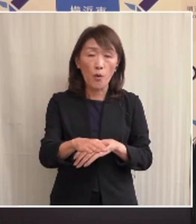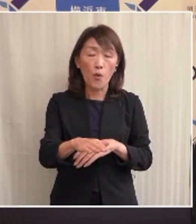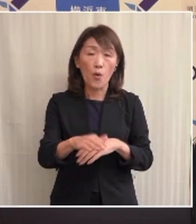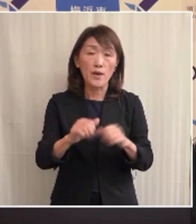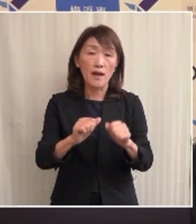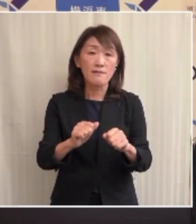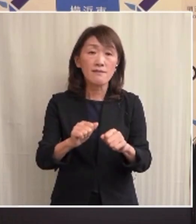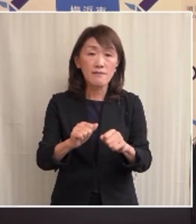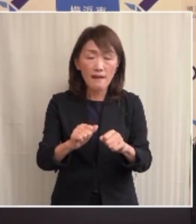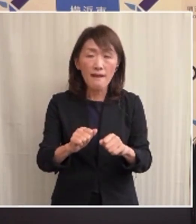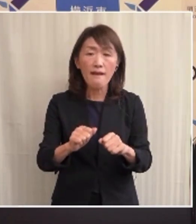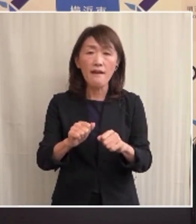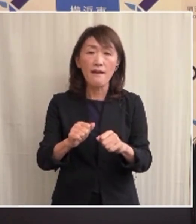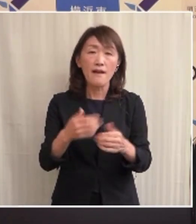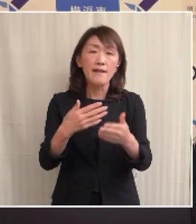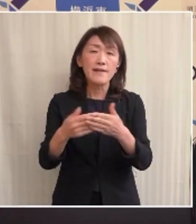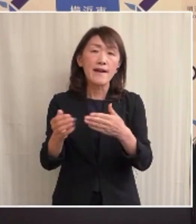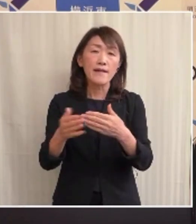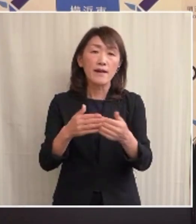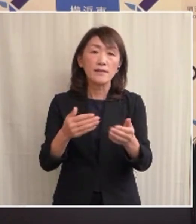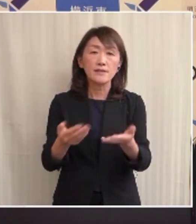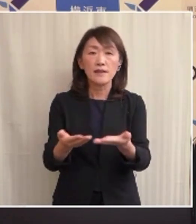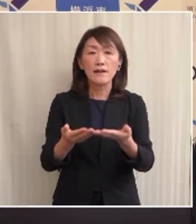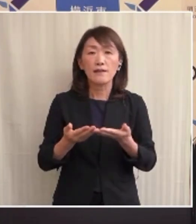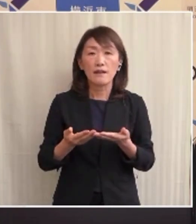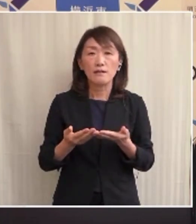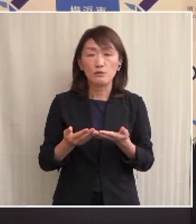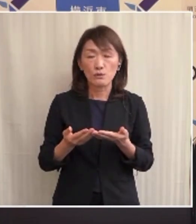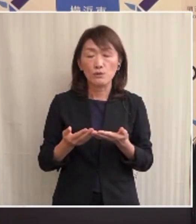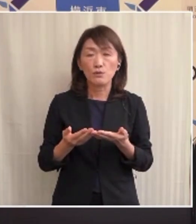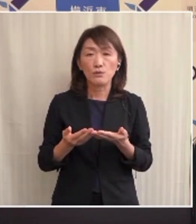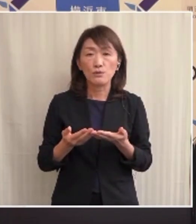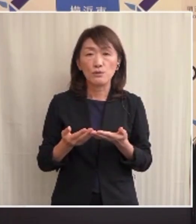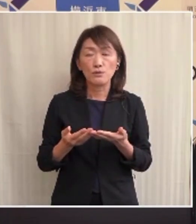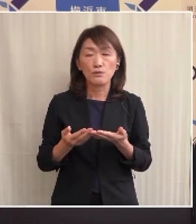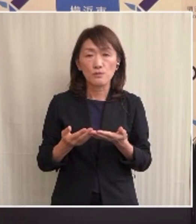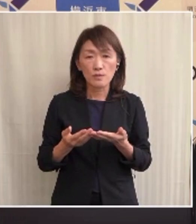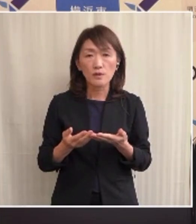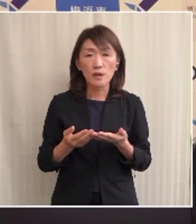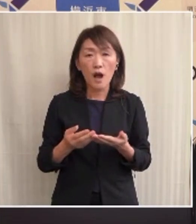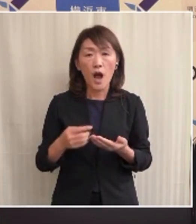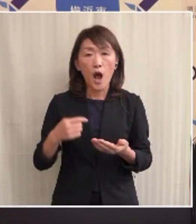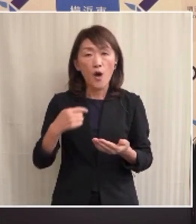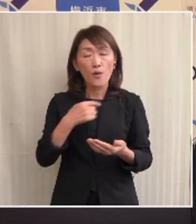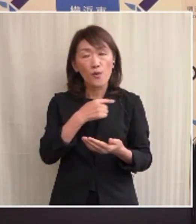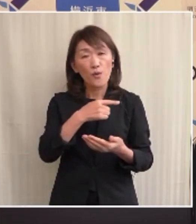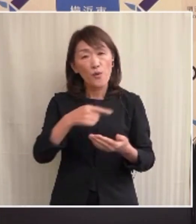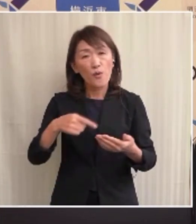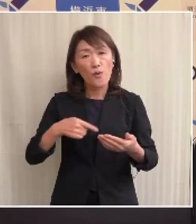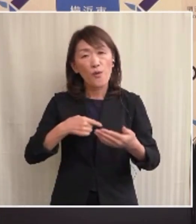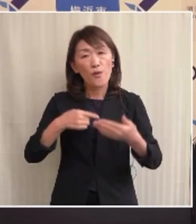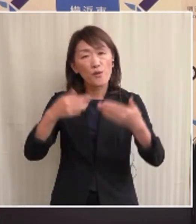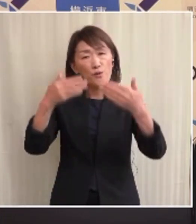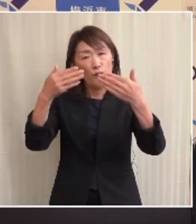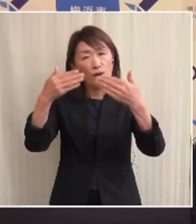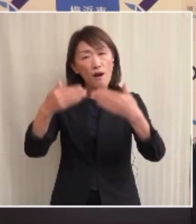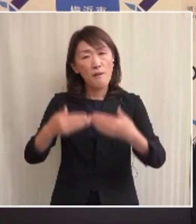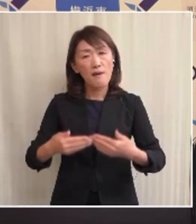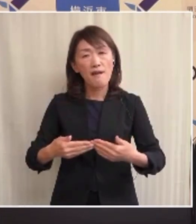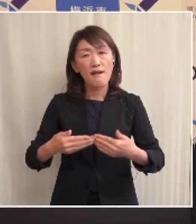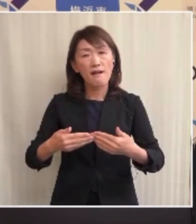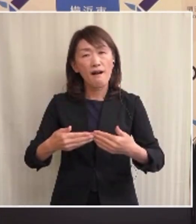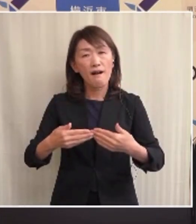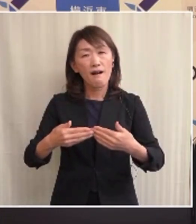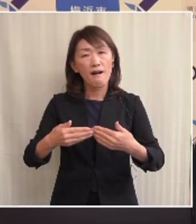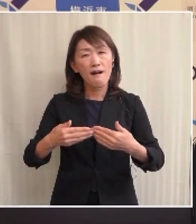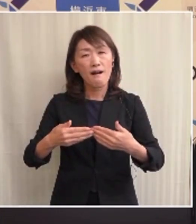ういうもんなんだっていうことを経験していただくっていうことでだいぶ、違う心の壁は取れるんじゃないかなと思って